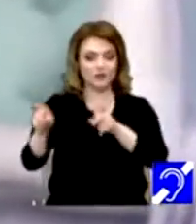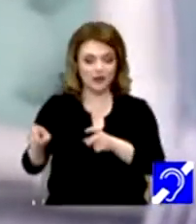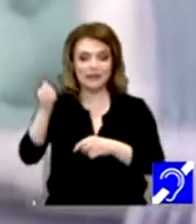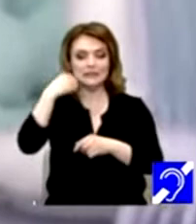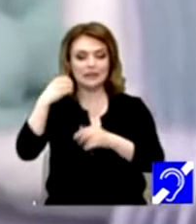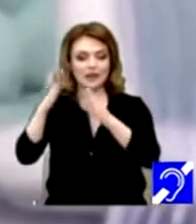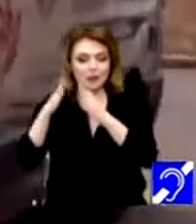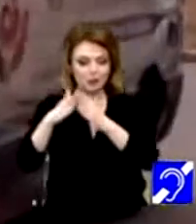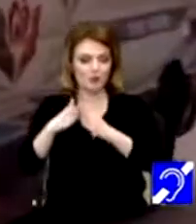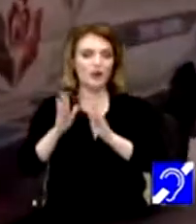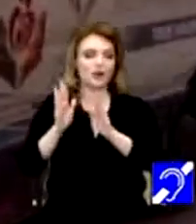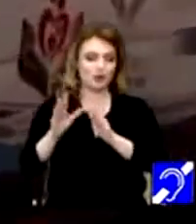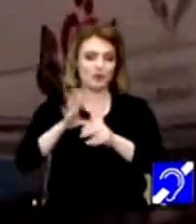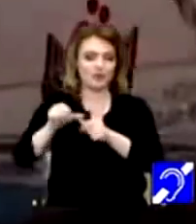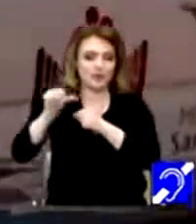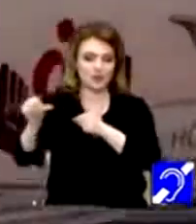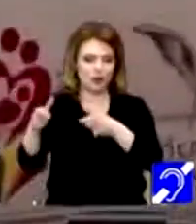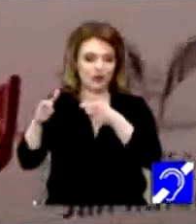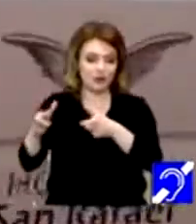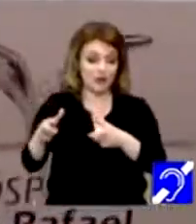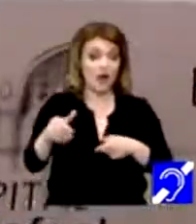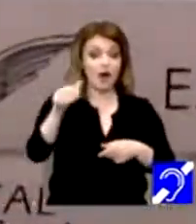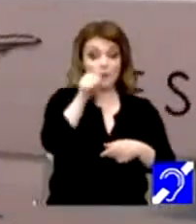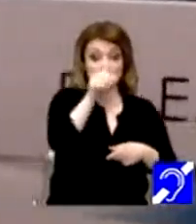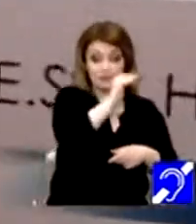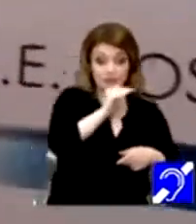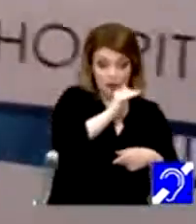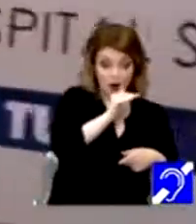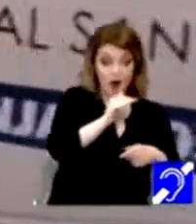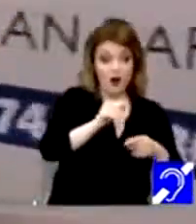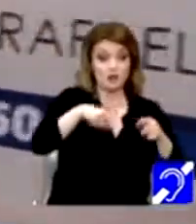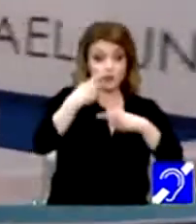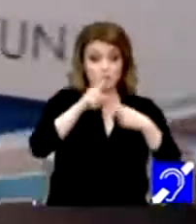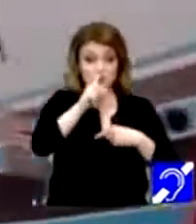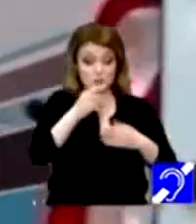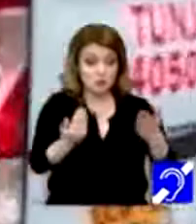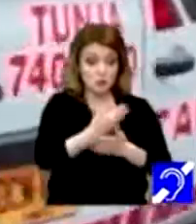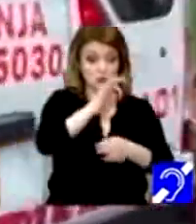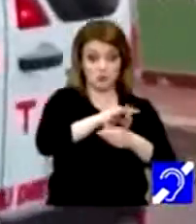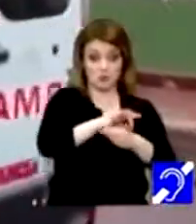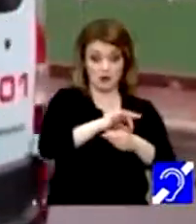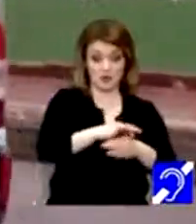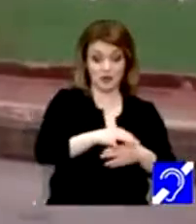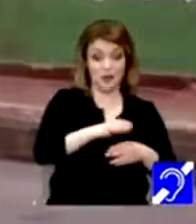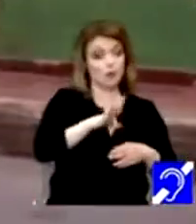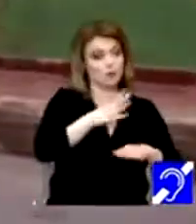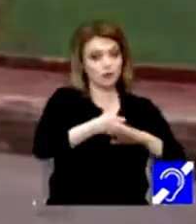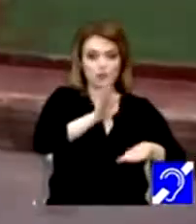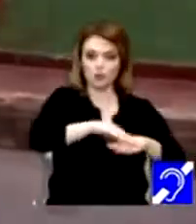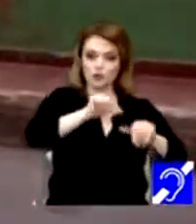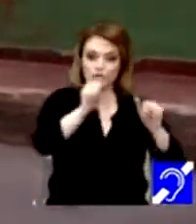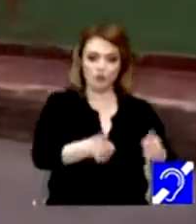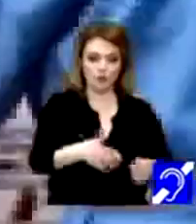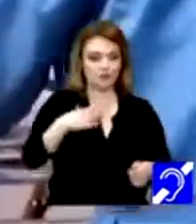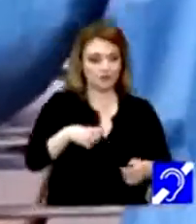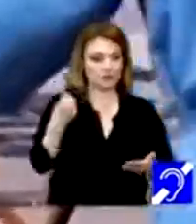doar izolată de ceilalți locatari. În februarie a fost vaccinată, dar o lună mai târziu s-a îmbolnăvit din nou, de această dată o formă mai gravă care a